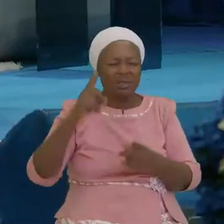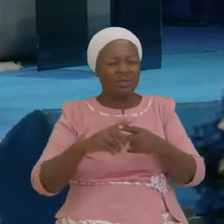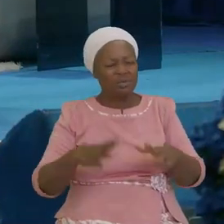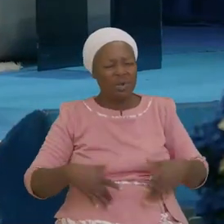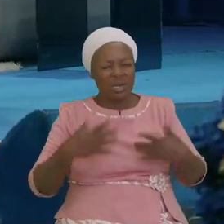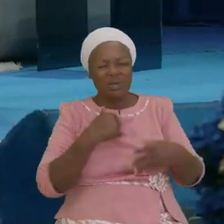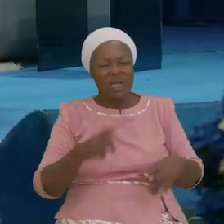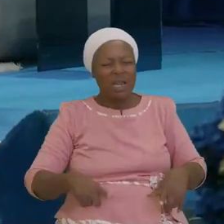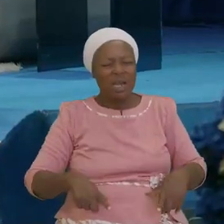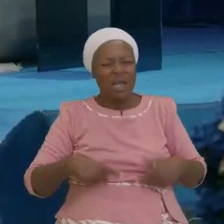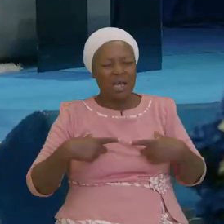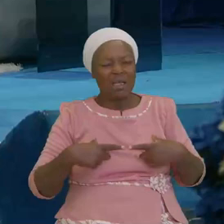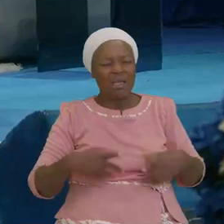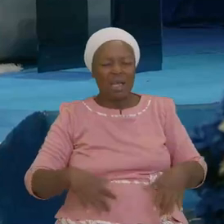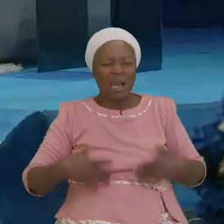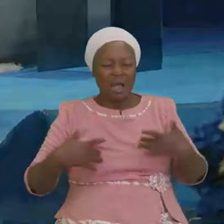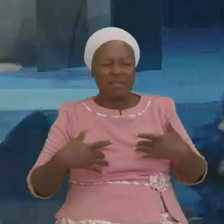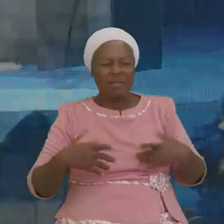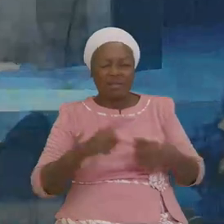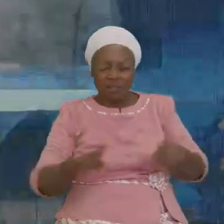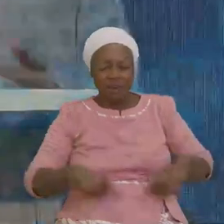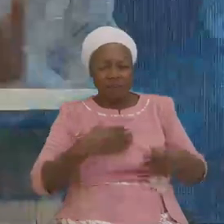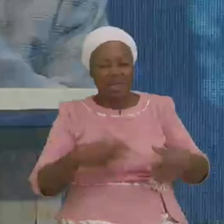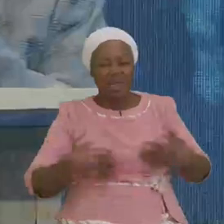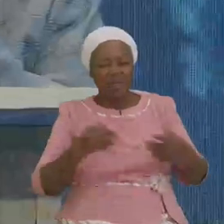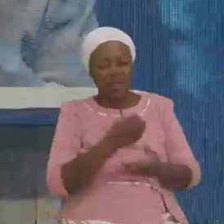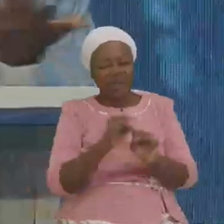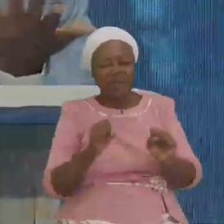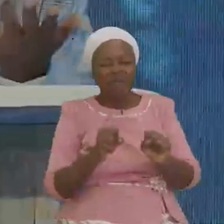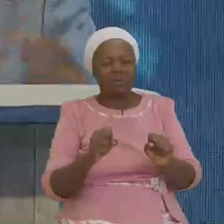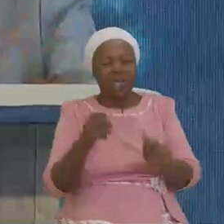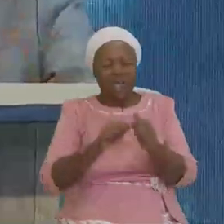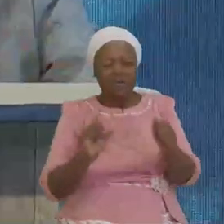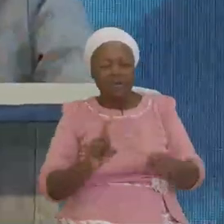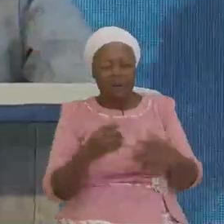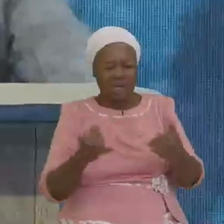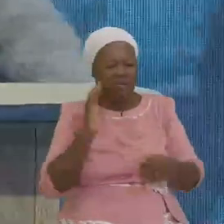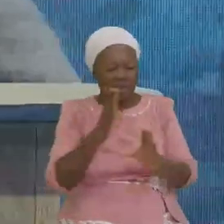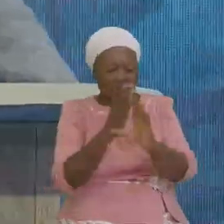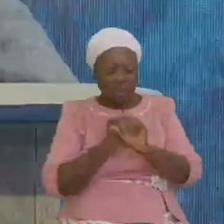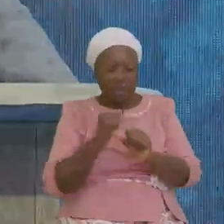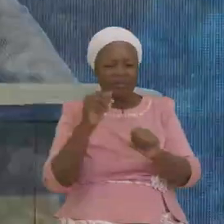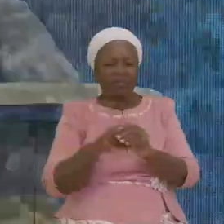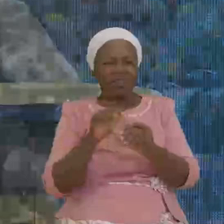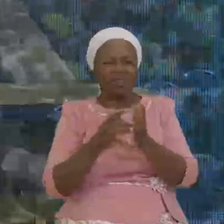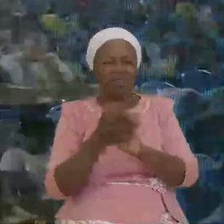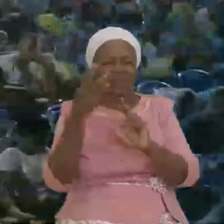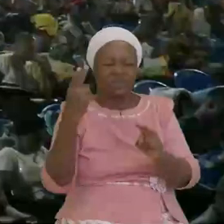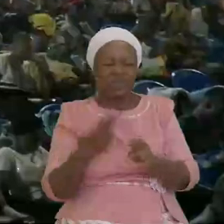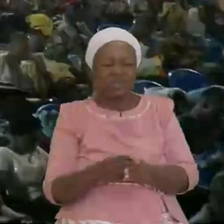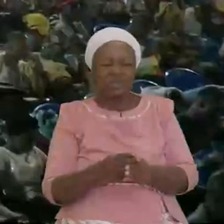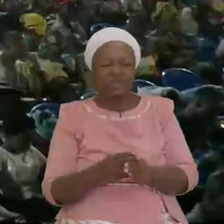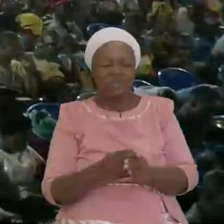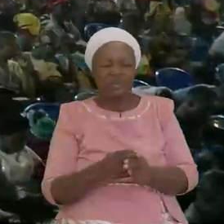Je prie, Seigneur, que la grâce pour mener la vie du salut, que tout le